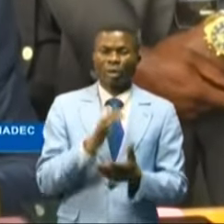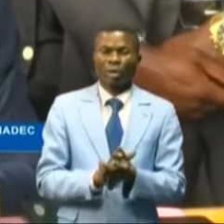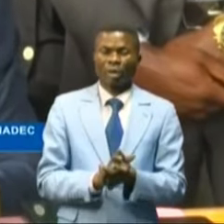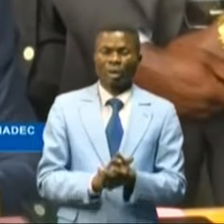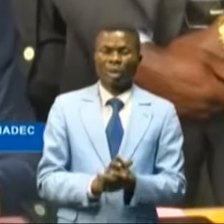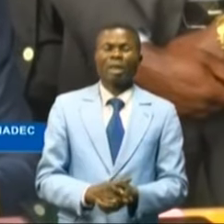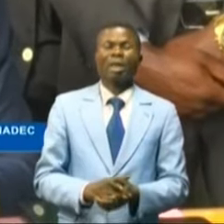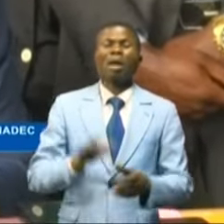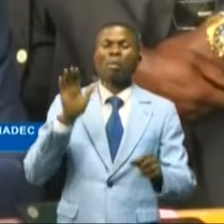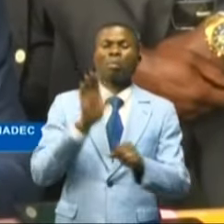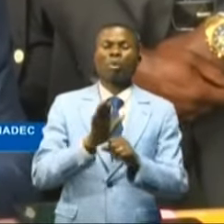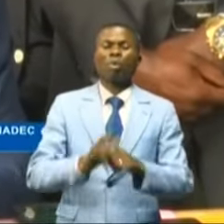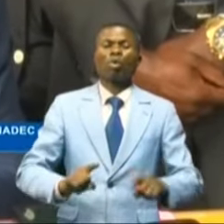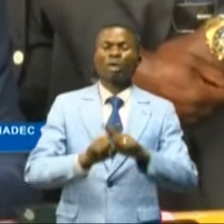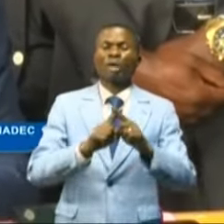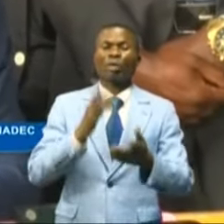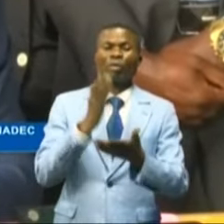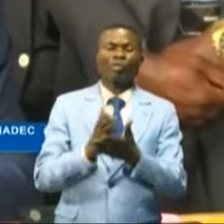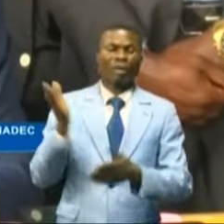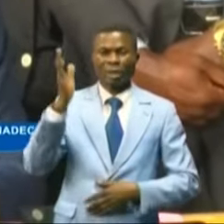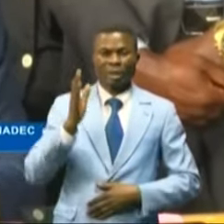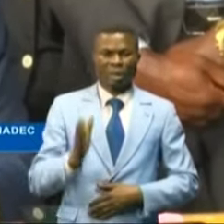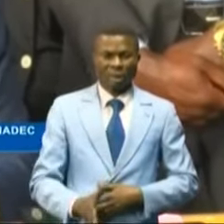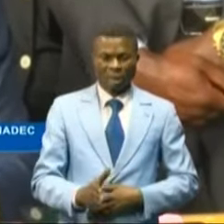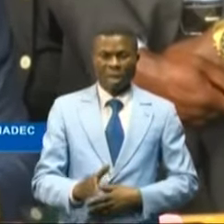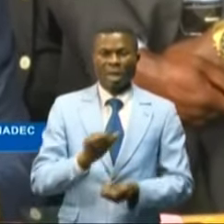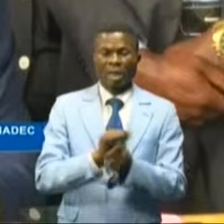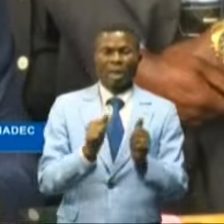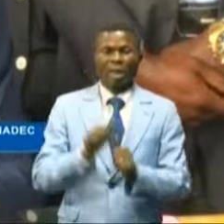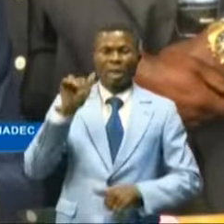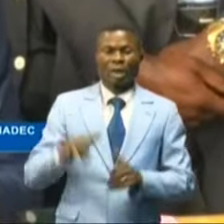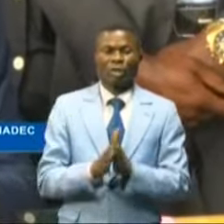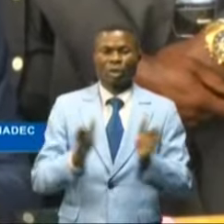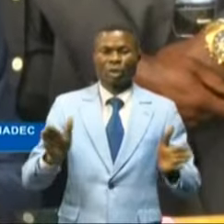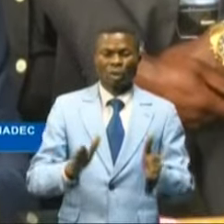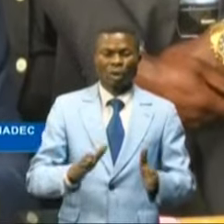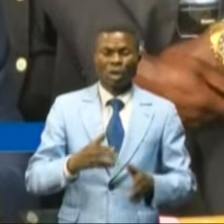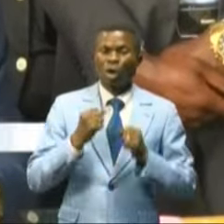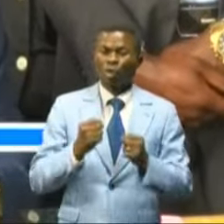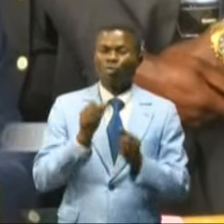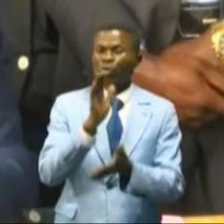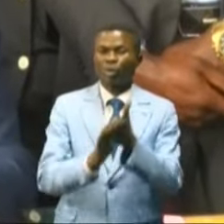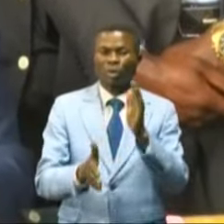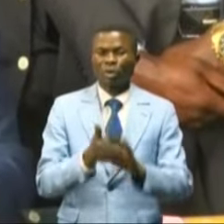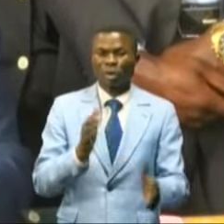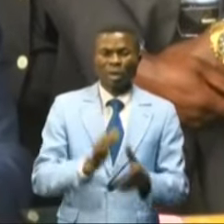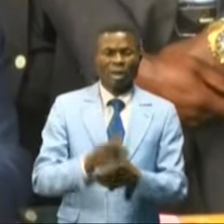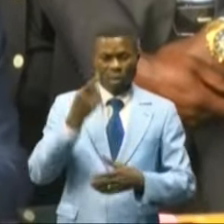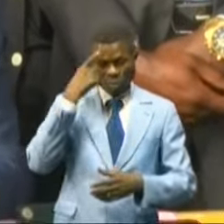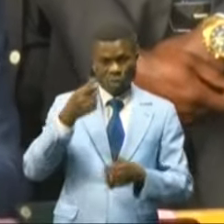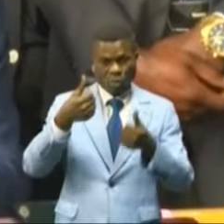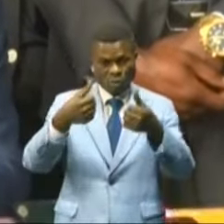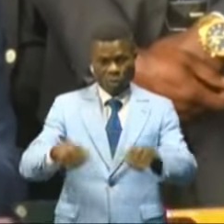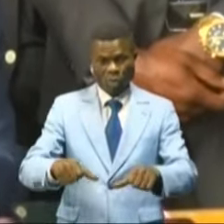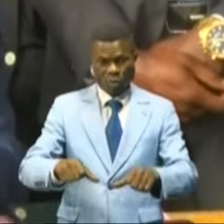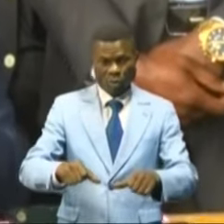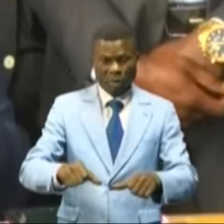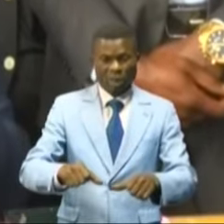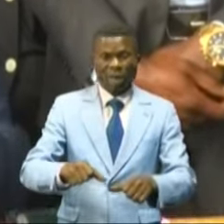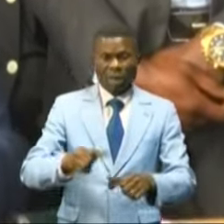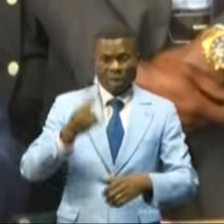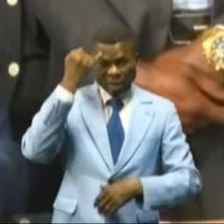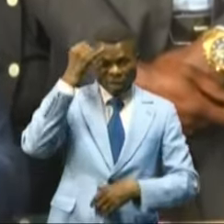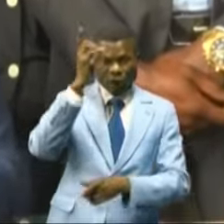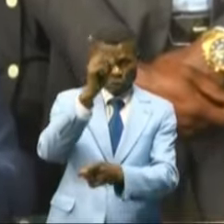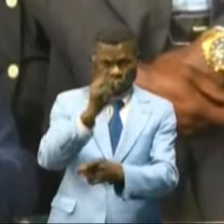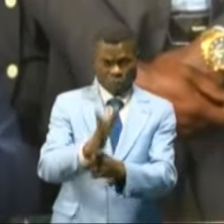conflits interminables avec le directeur général qui ne ménage aucun effort pour rester dans la droite